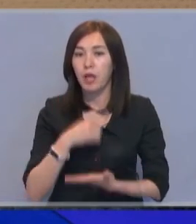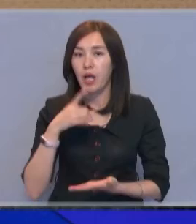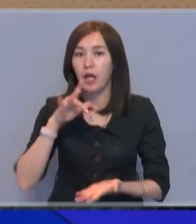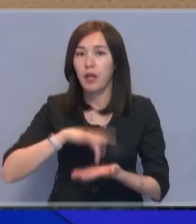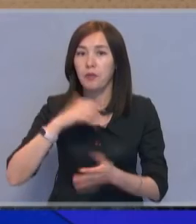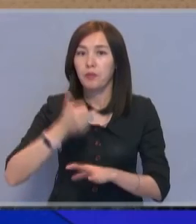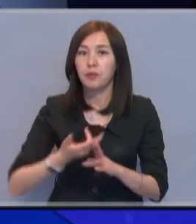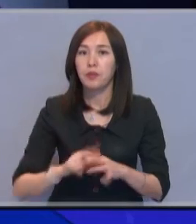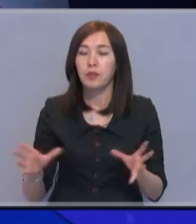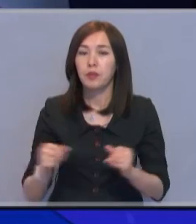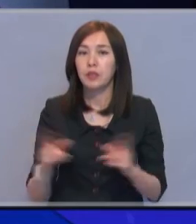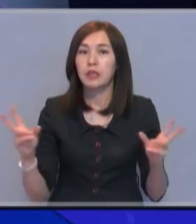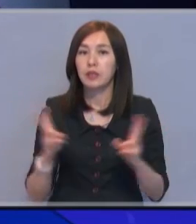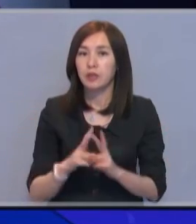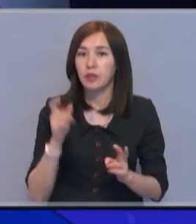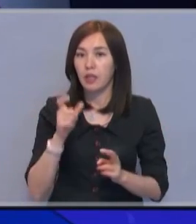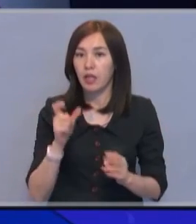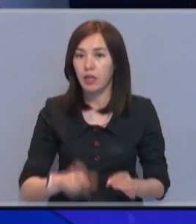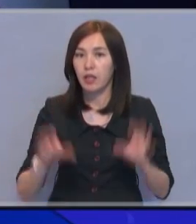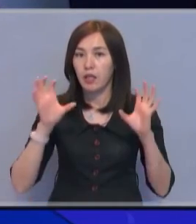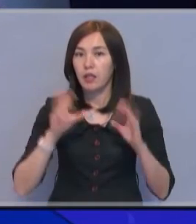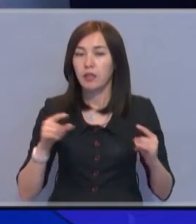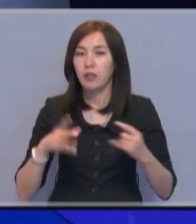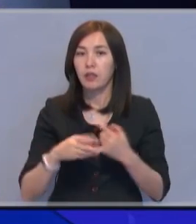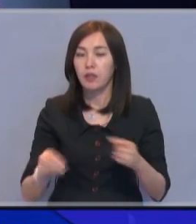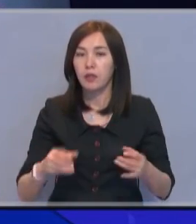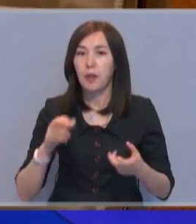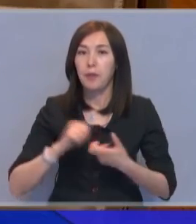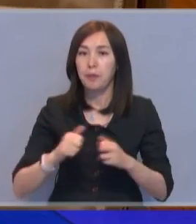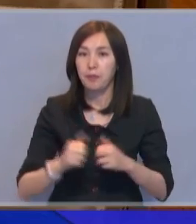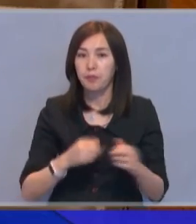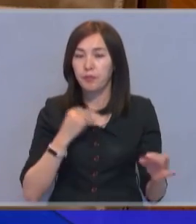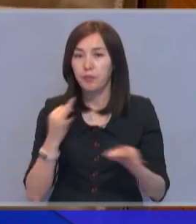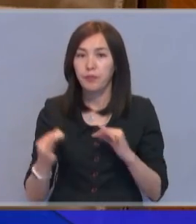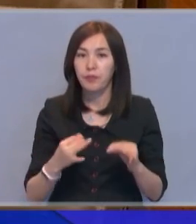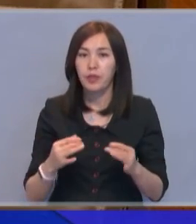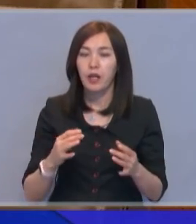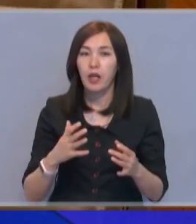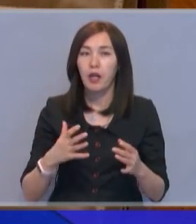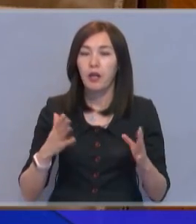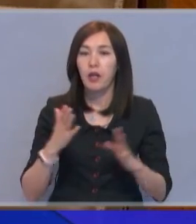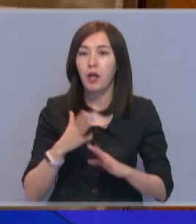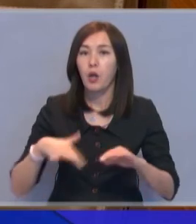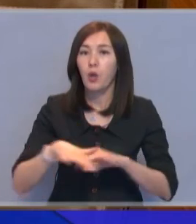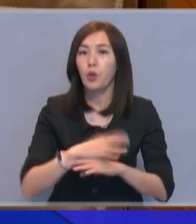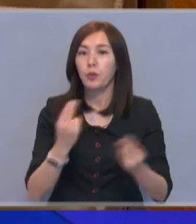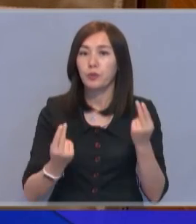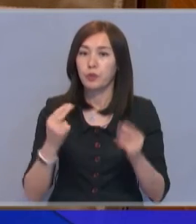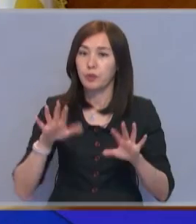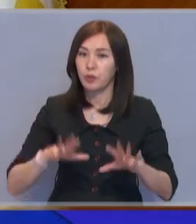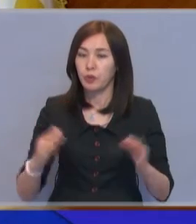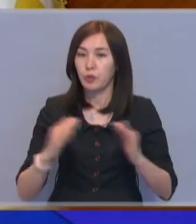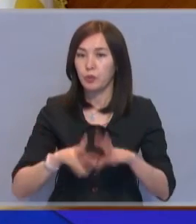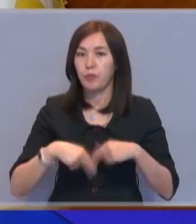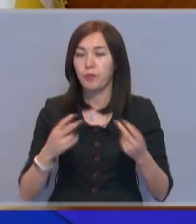шаһар басшысы. Сонымен қатар кездесуде тұрғындар заңсыз жер телімдерінің мәселесін шешуді, аулаға балалар алаңшасын орнатып беру,